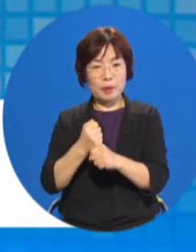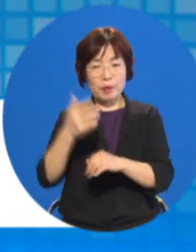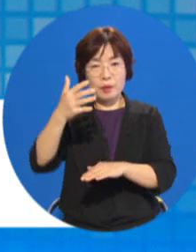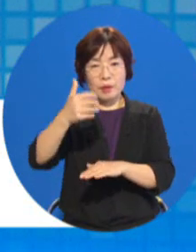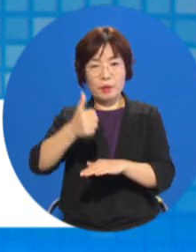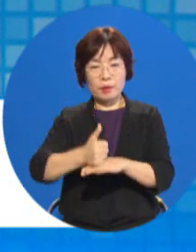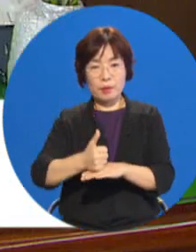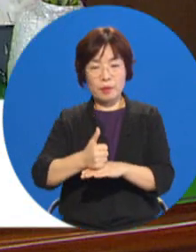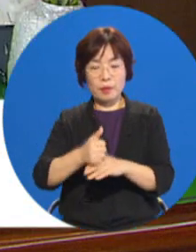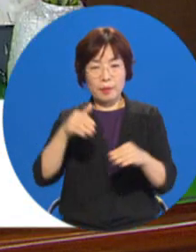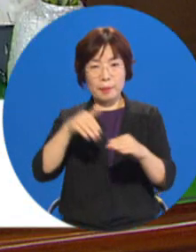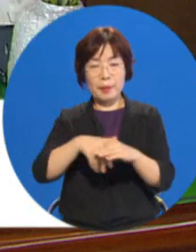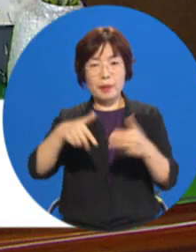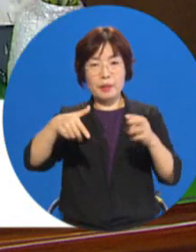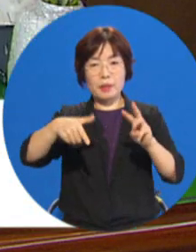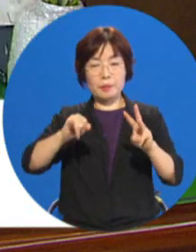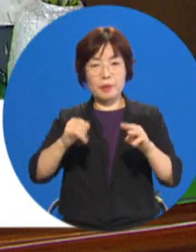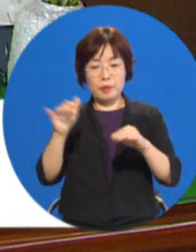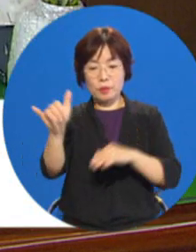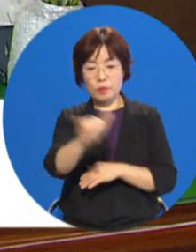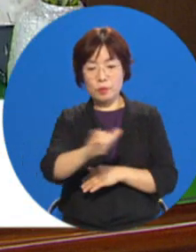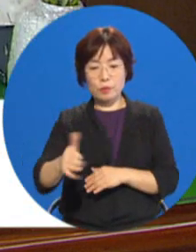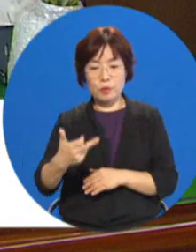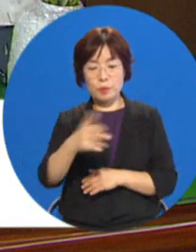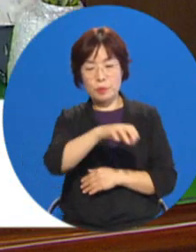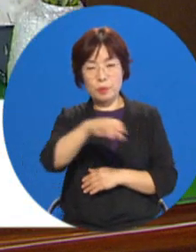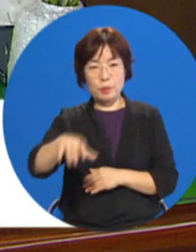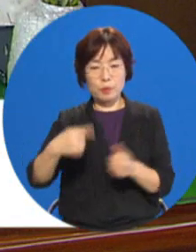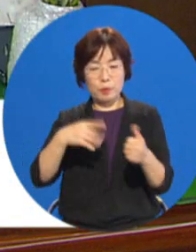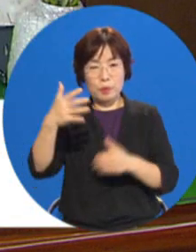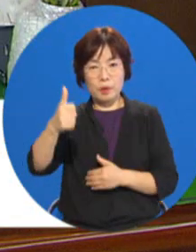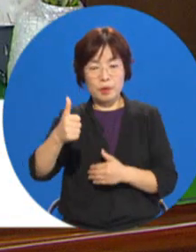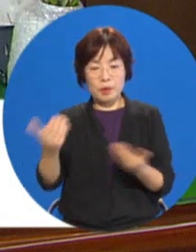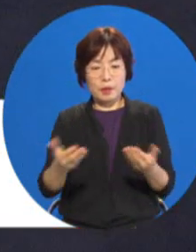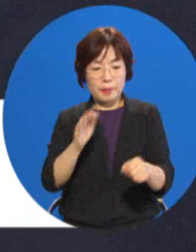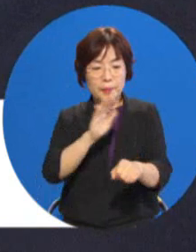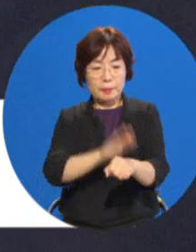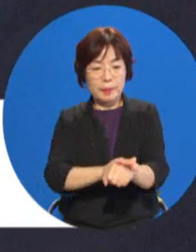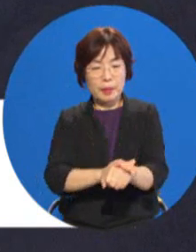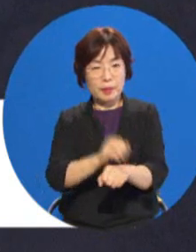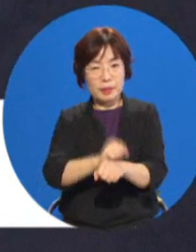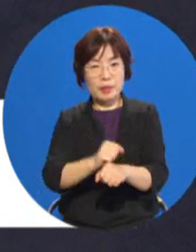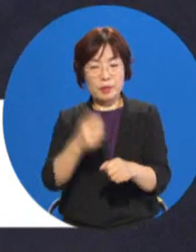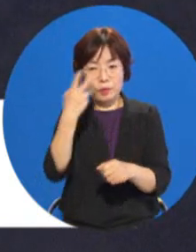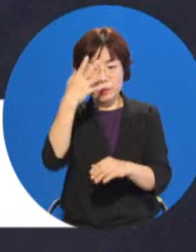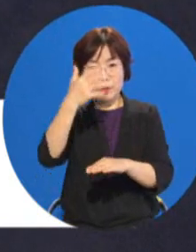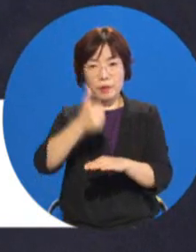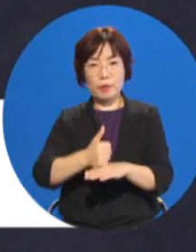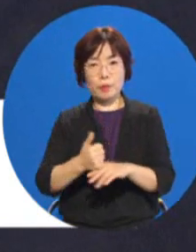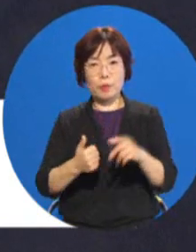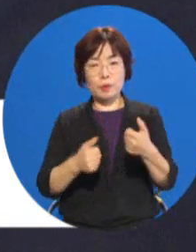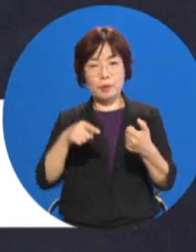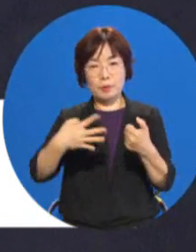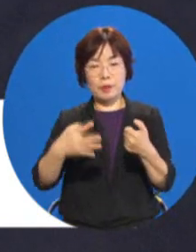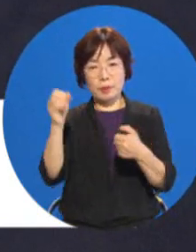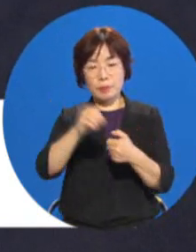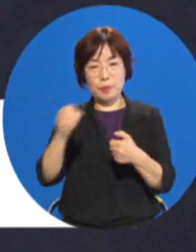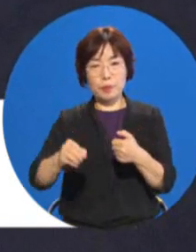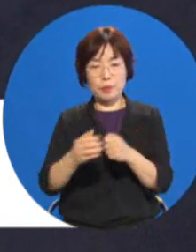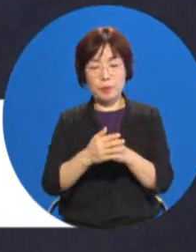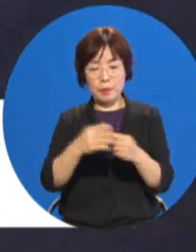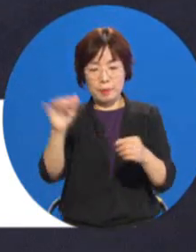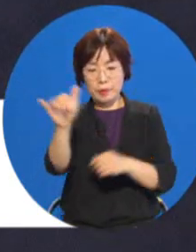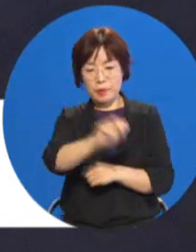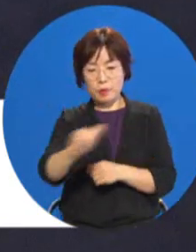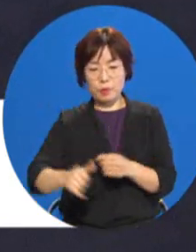실시한 민선 3기 전국 17개 시도 교육감의 직무수행 지지도 조사에서 55.4%의 지지율을 얻어